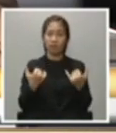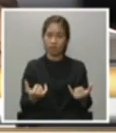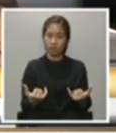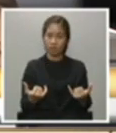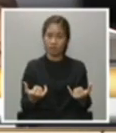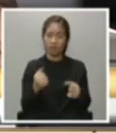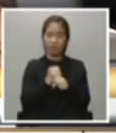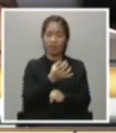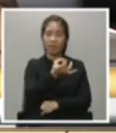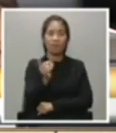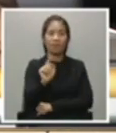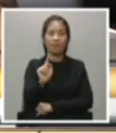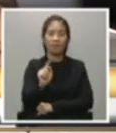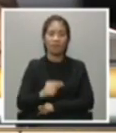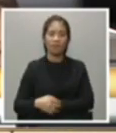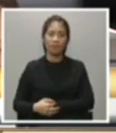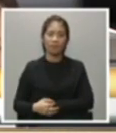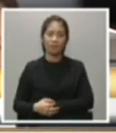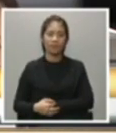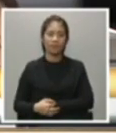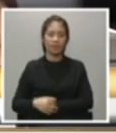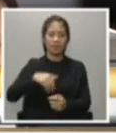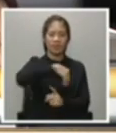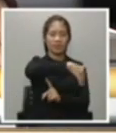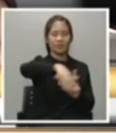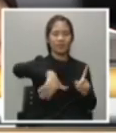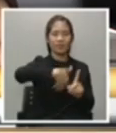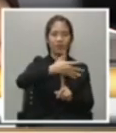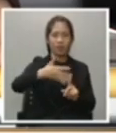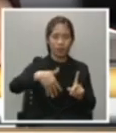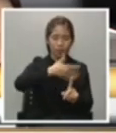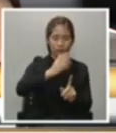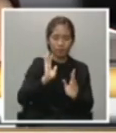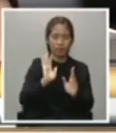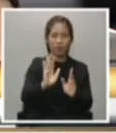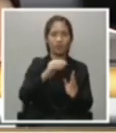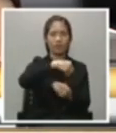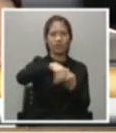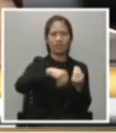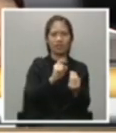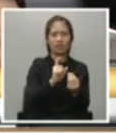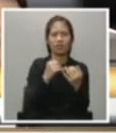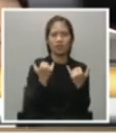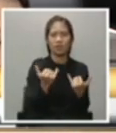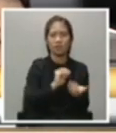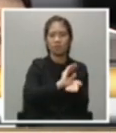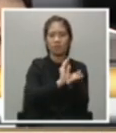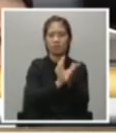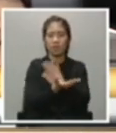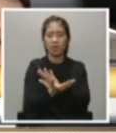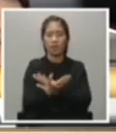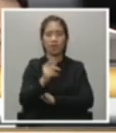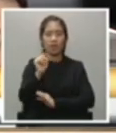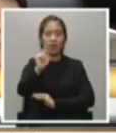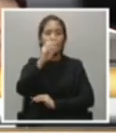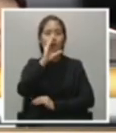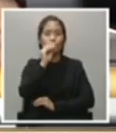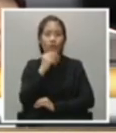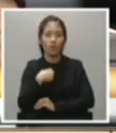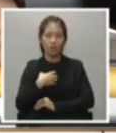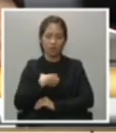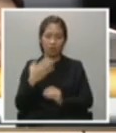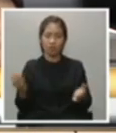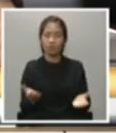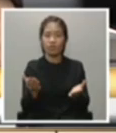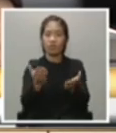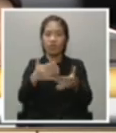ณะนี้กับสภาพแวดล้อมการของเศรษฐกิจที่เปลี่ยนไปไหนท่านบอกว่าท่านจะส่งเสริมคนตั